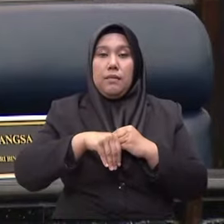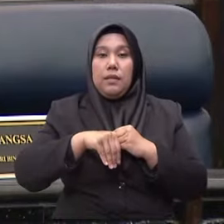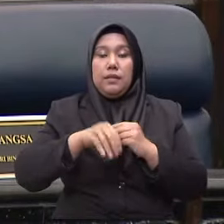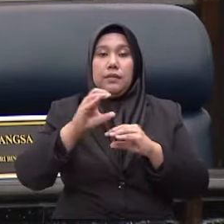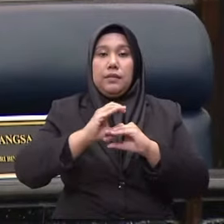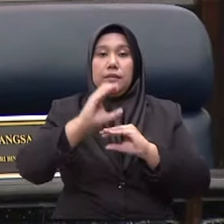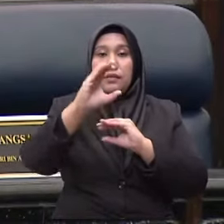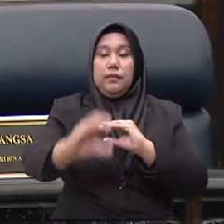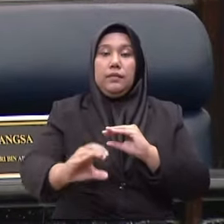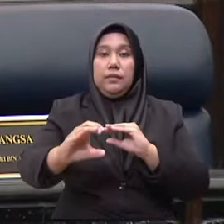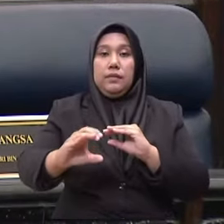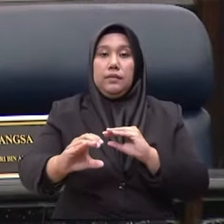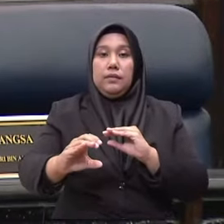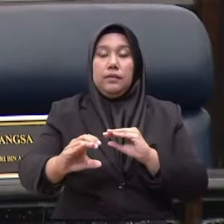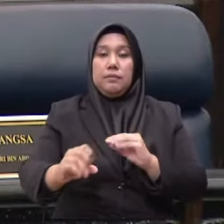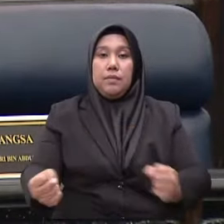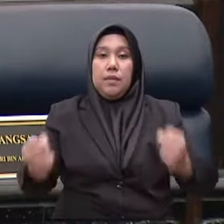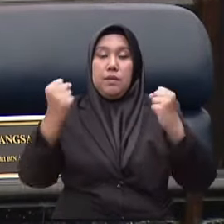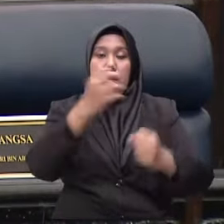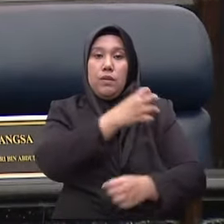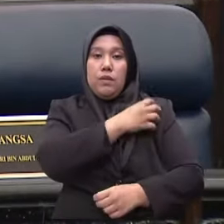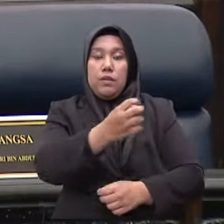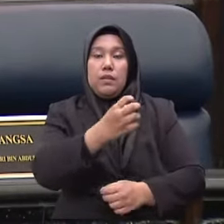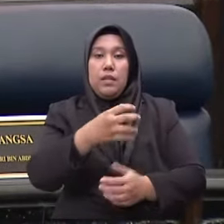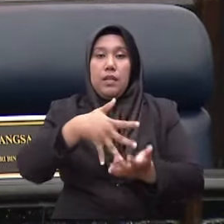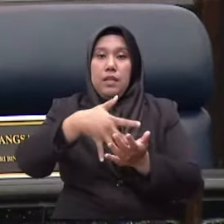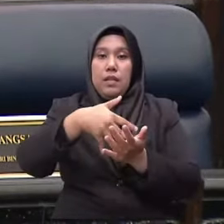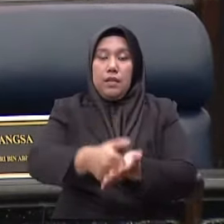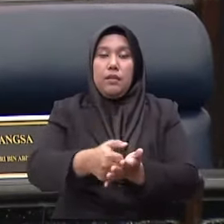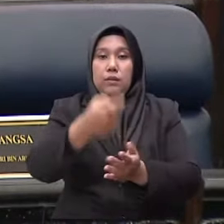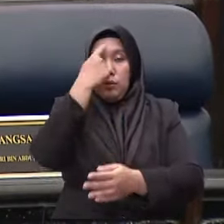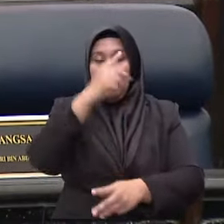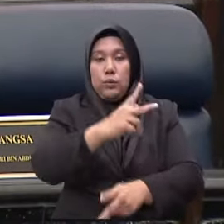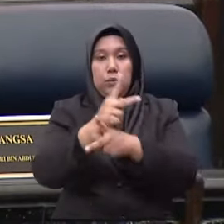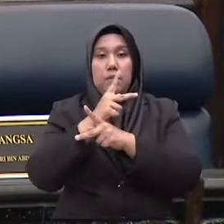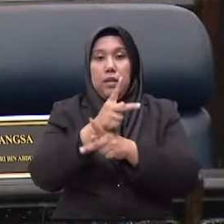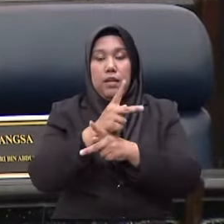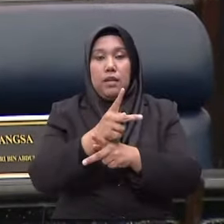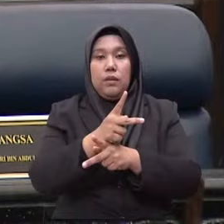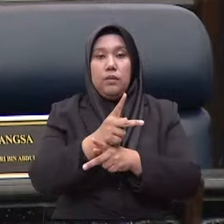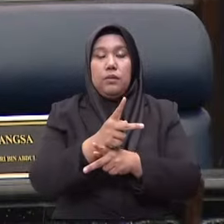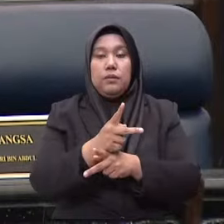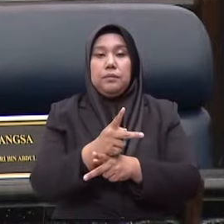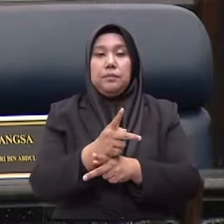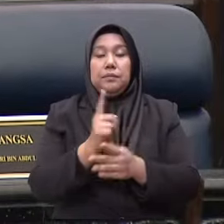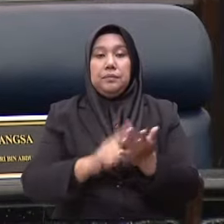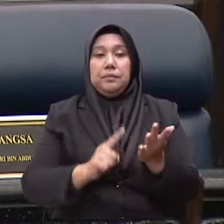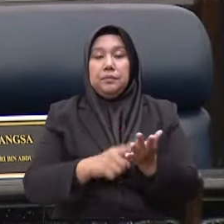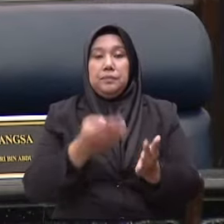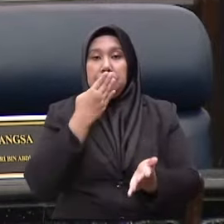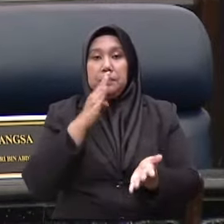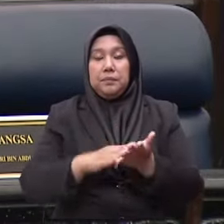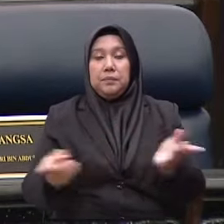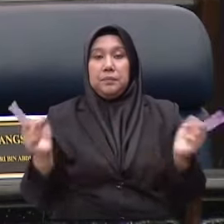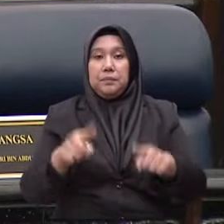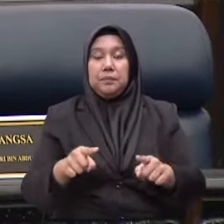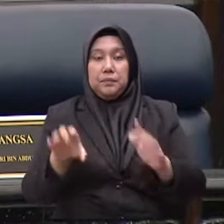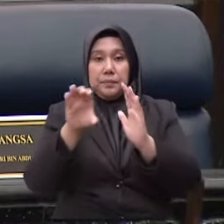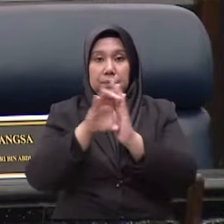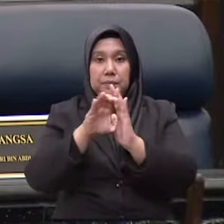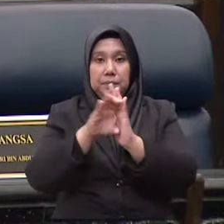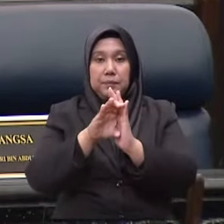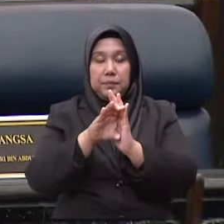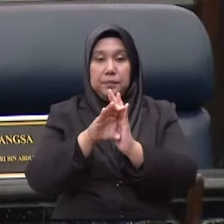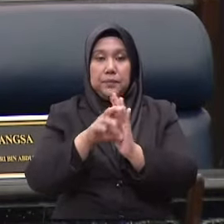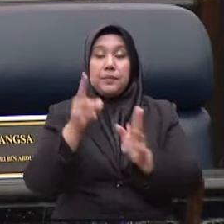sekiranya penguatkuasaan lemah untuk mengawal ketirisan ini contohnya pada ucapan